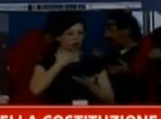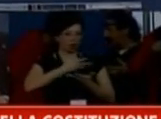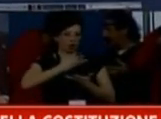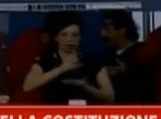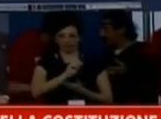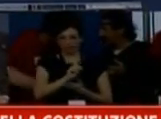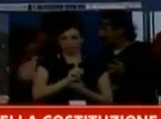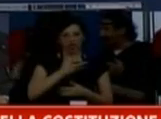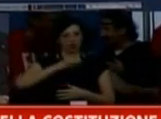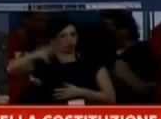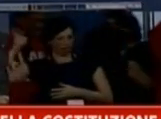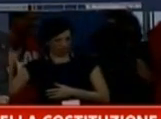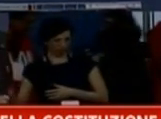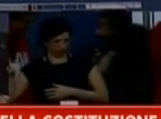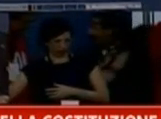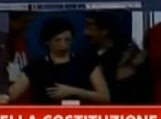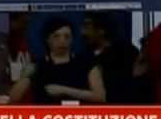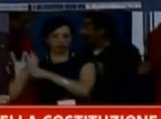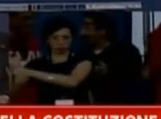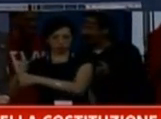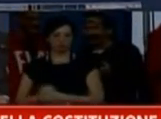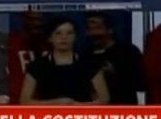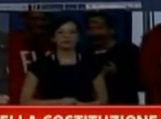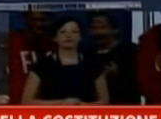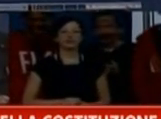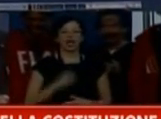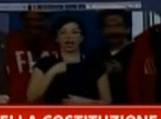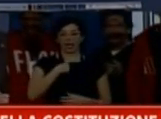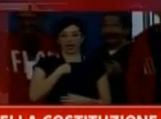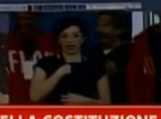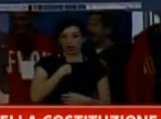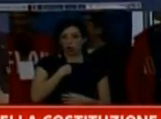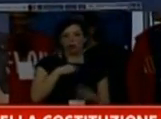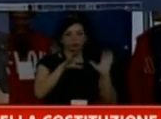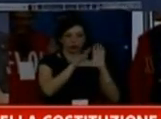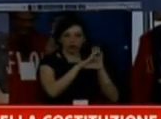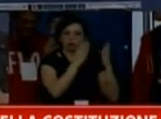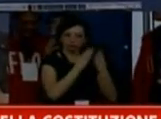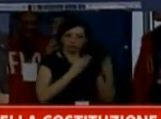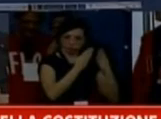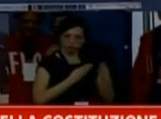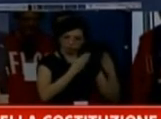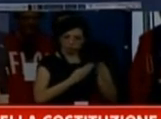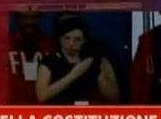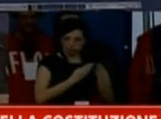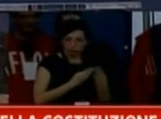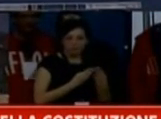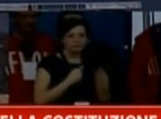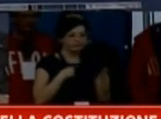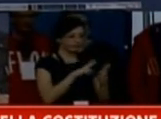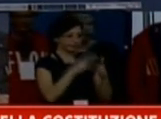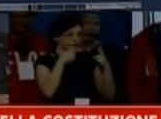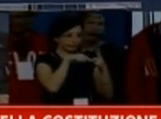da costituzionalista, non posso evitare di notare che è stata messa in moto una